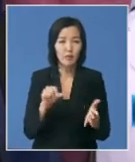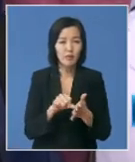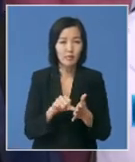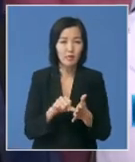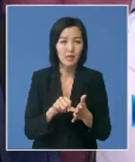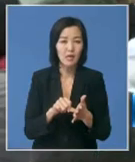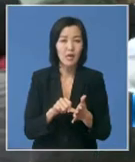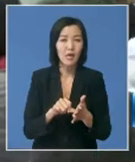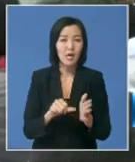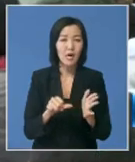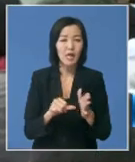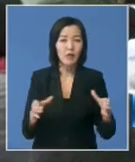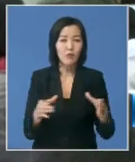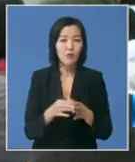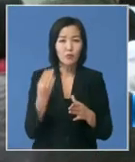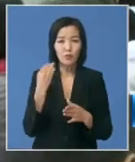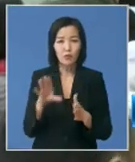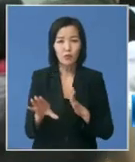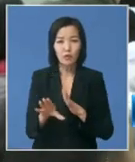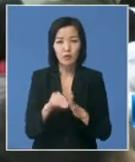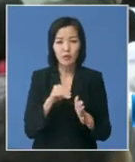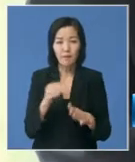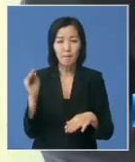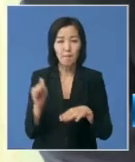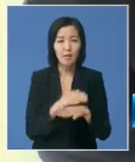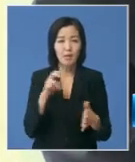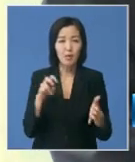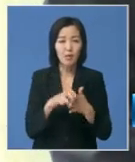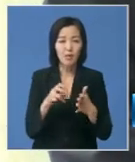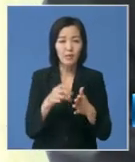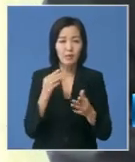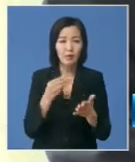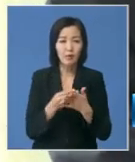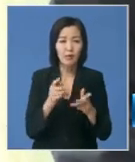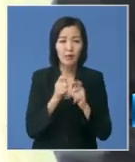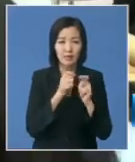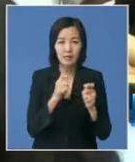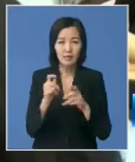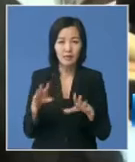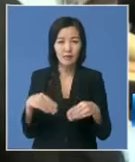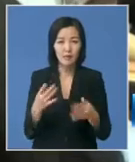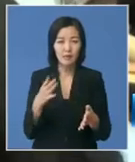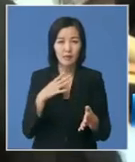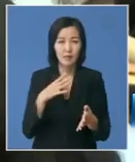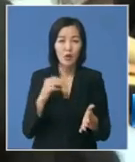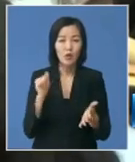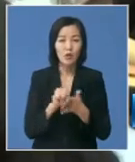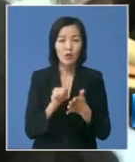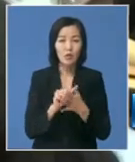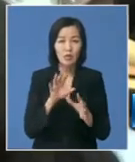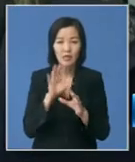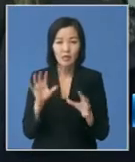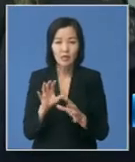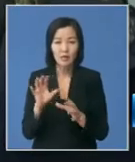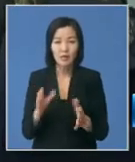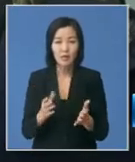қатысты. Өз қатарластарынан 6 үздік шығып, мақтау қағаздар мен бағалы сыйлықтарға ие болды. Ведомстволық құжаттарды сақтау